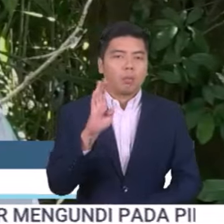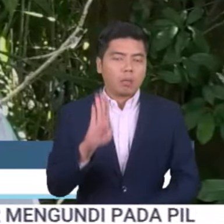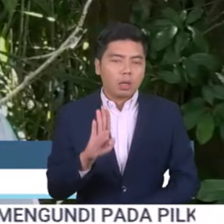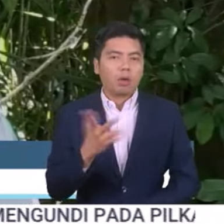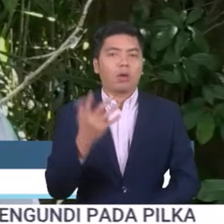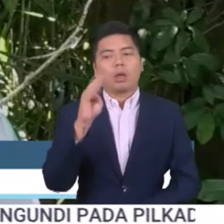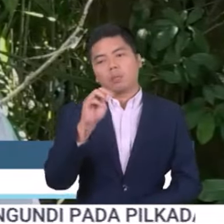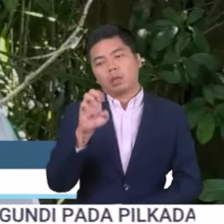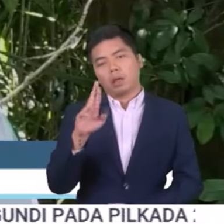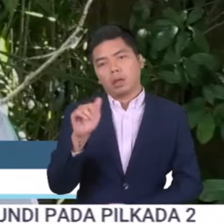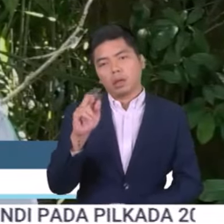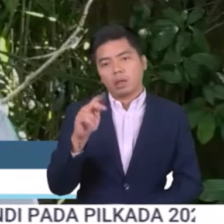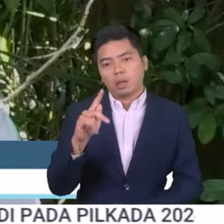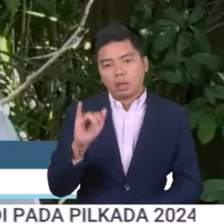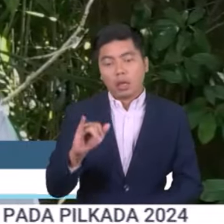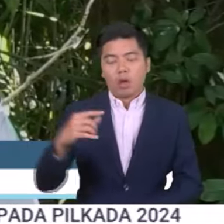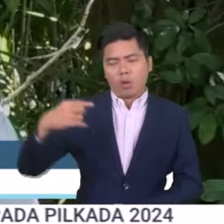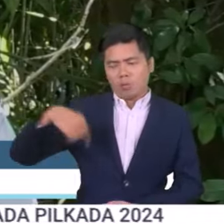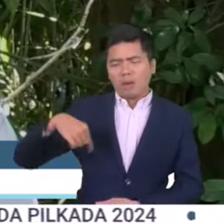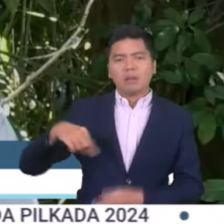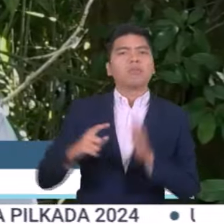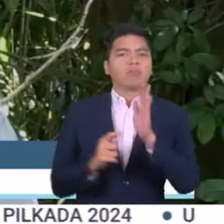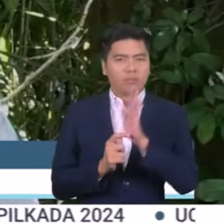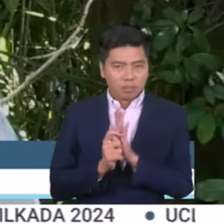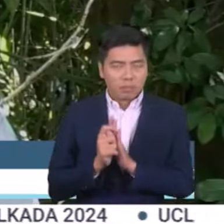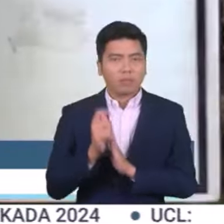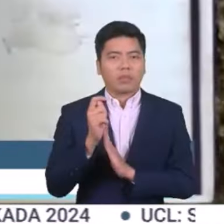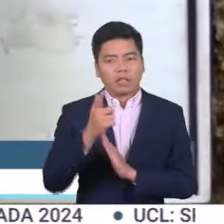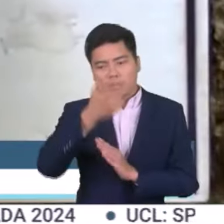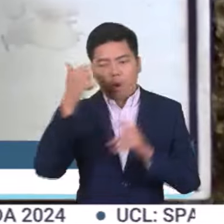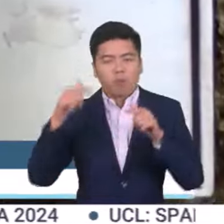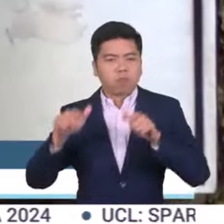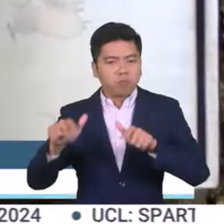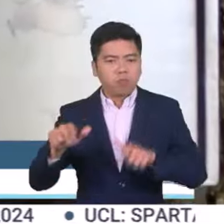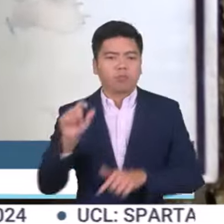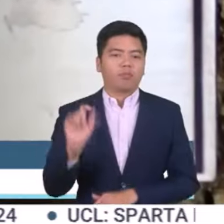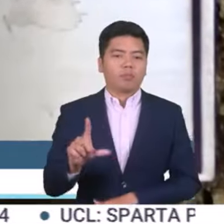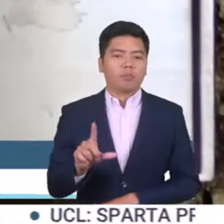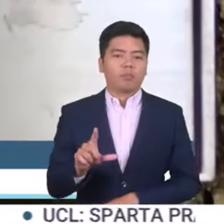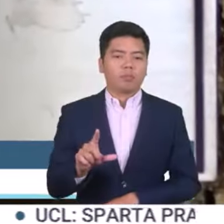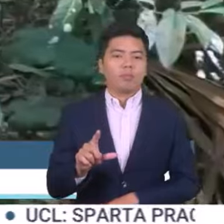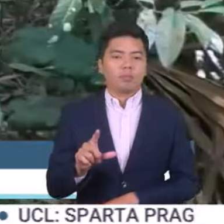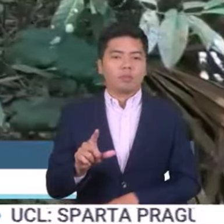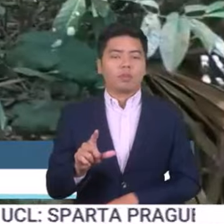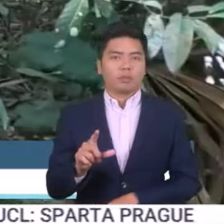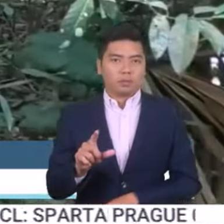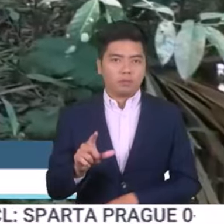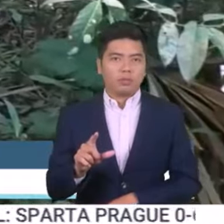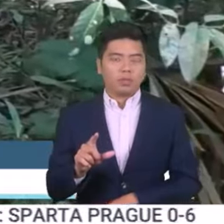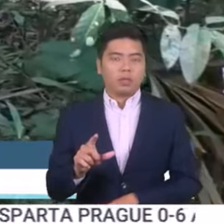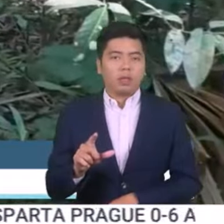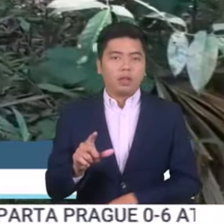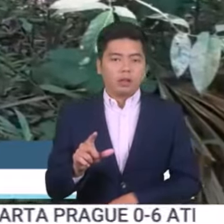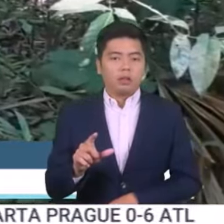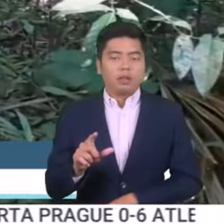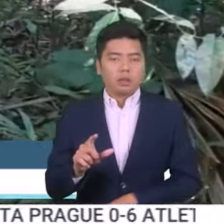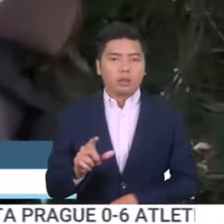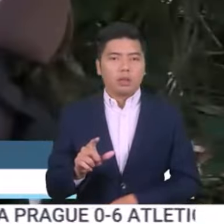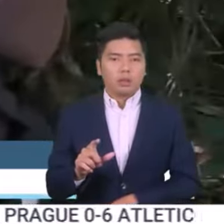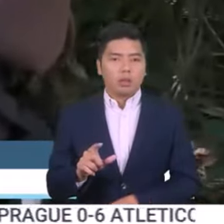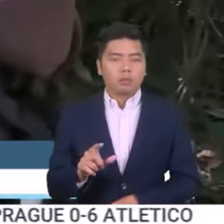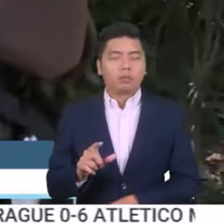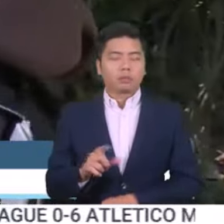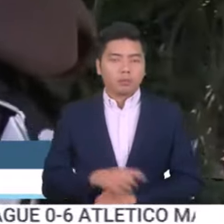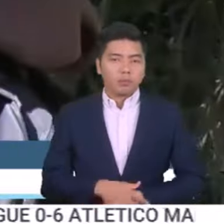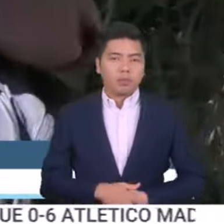meranti. Ya. Kualiti dia sangat tinggi dari segi kayu dia, hasil kayu dia. Lah. Tapi oleh yang demikian, dia